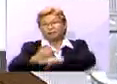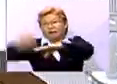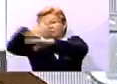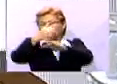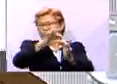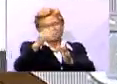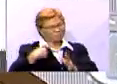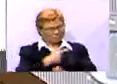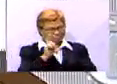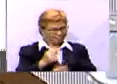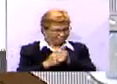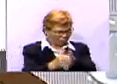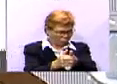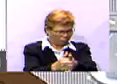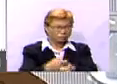atasan.